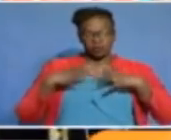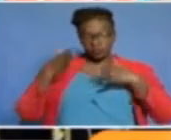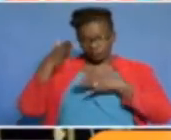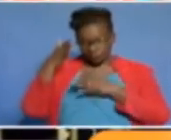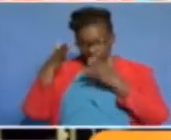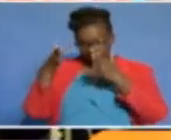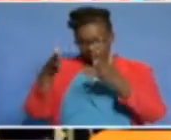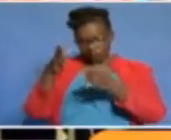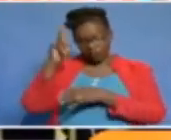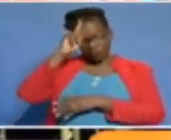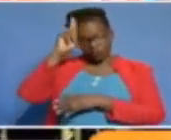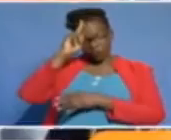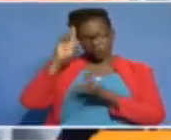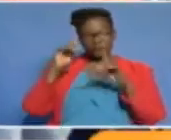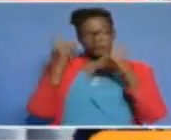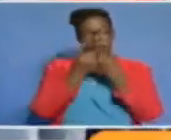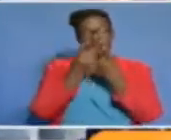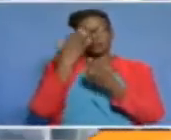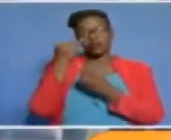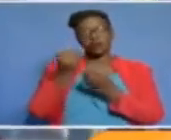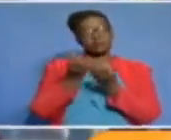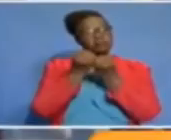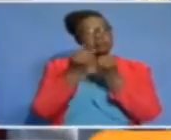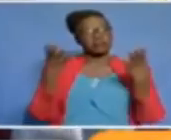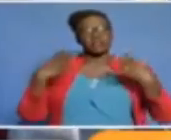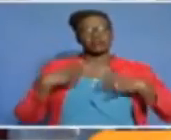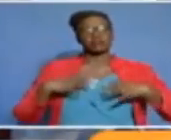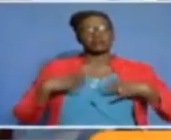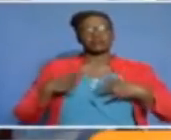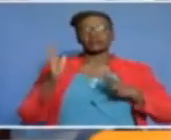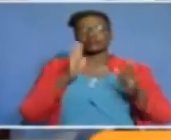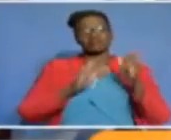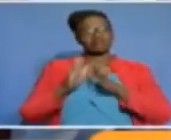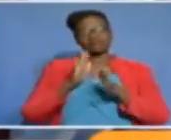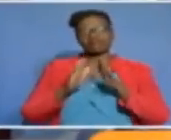wa usalama nchini umekithiri. Steve Shitera, Nipashe Wikendi.